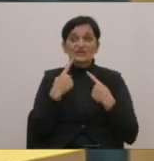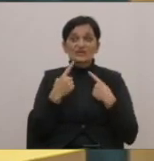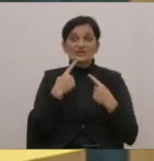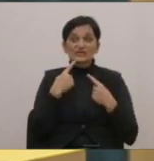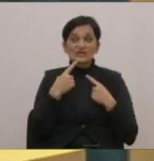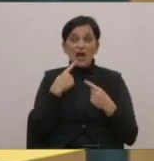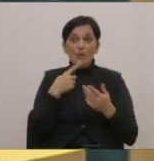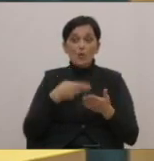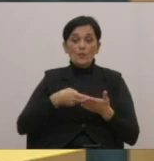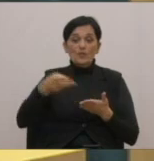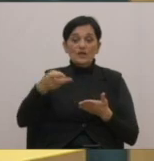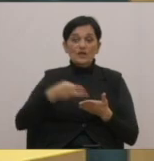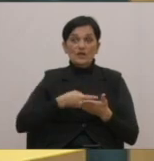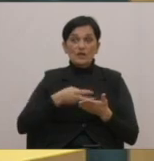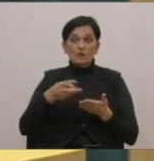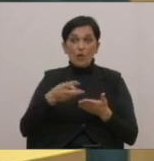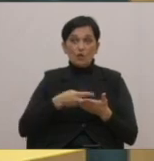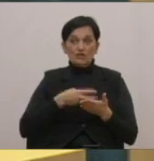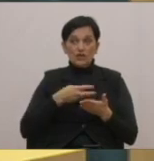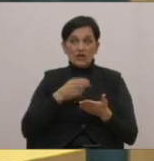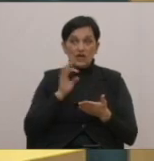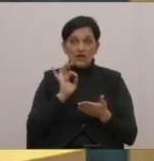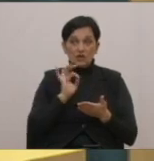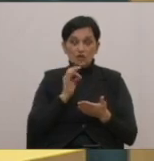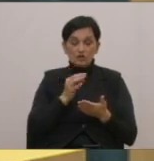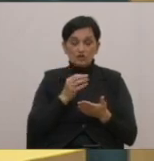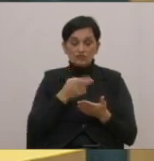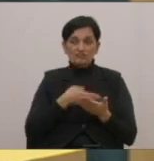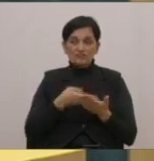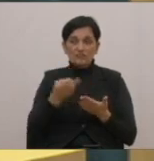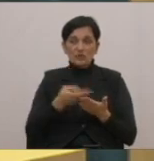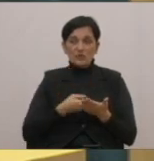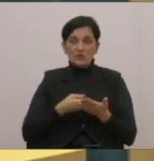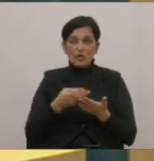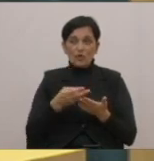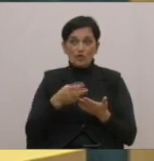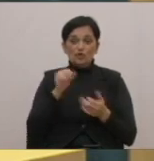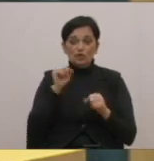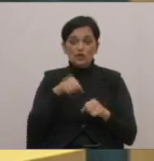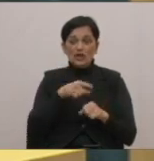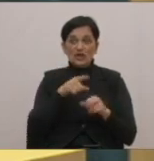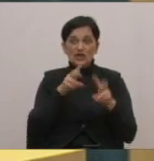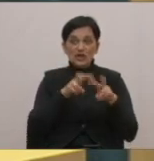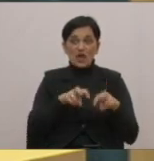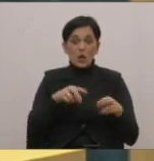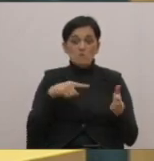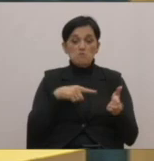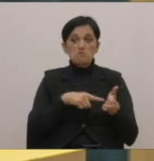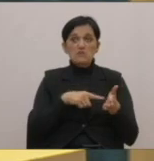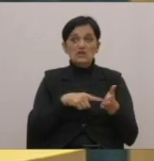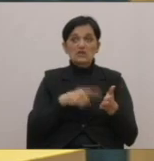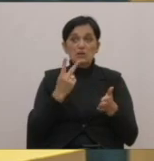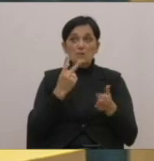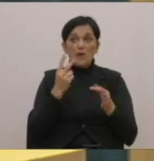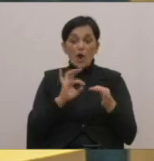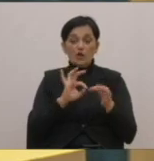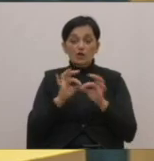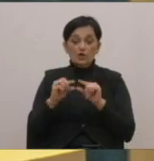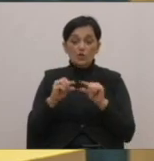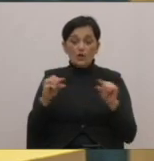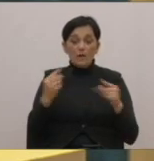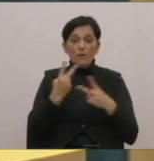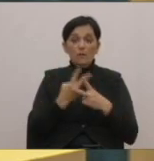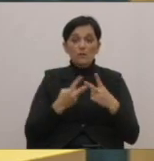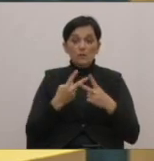მიმოწერის უფლებაზე. პირდაპირ შეგიძლიათ თქვენც ასე ვთქვათ გადაამოწმოთ. მიეთითება მეორე წინადადებაში რომ